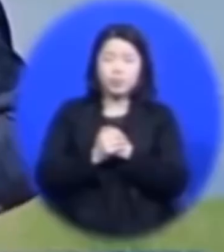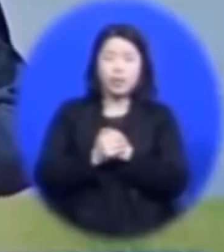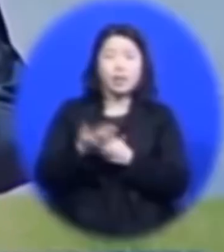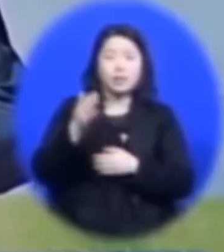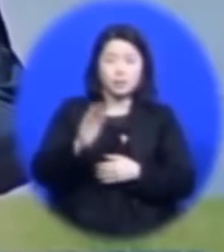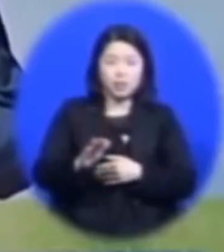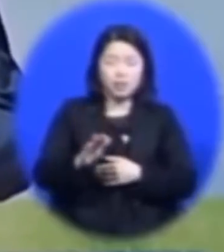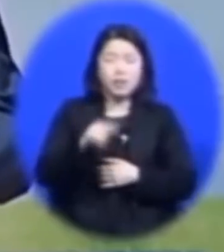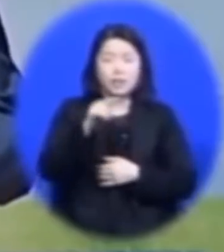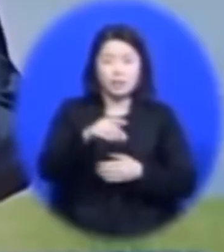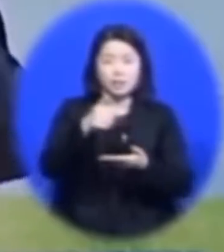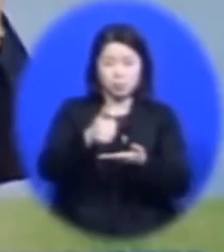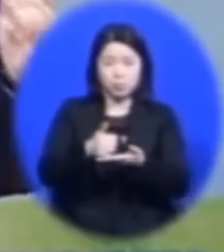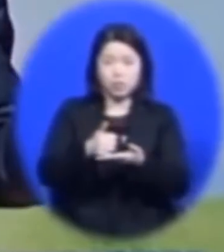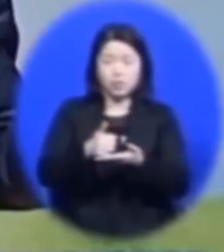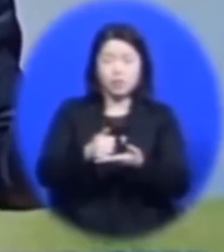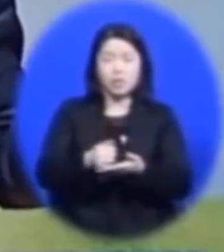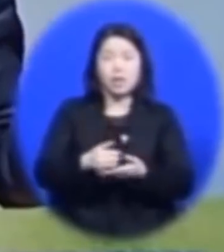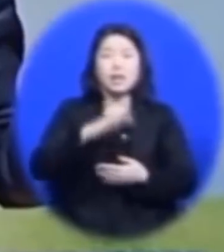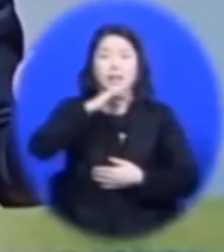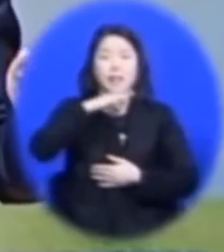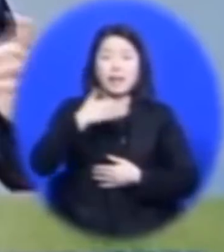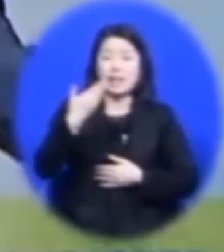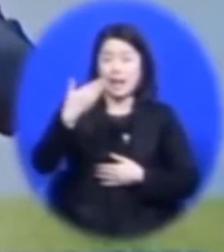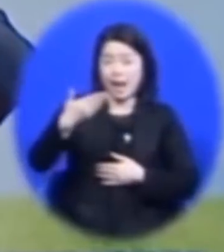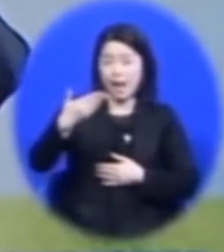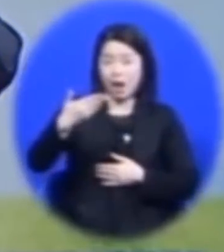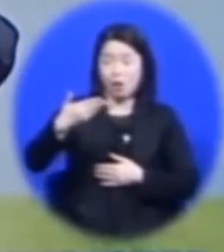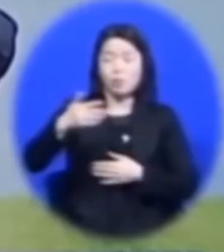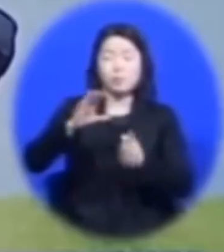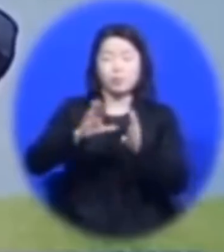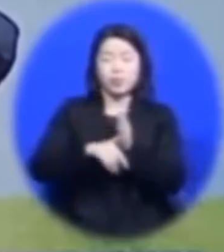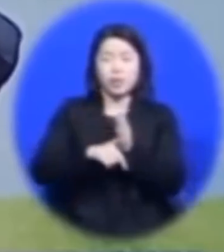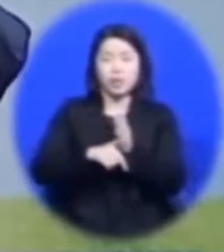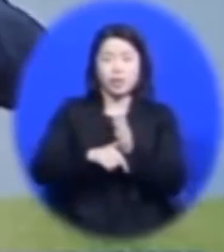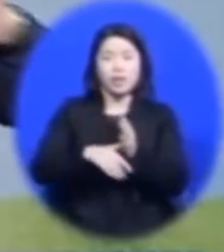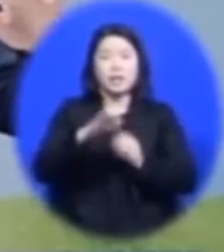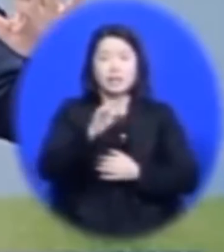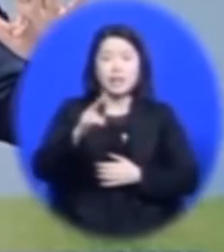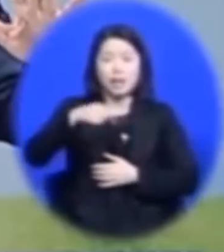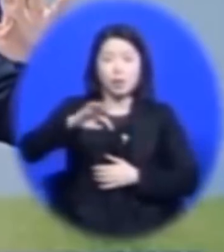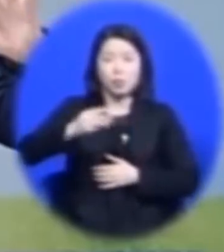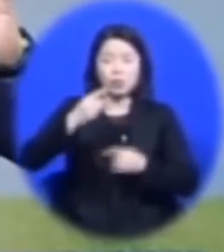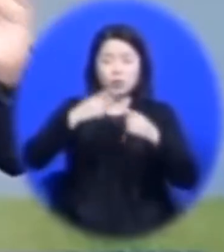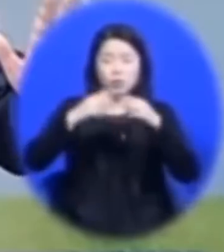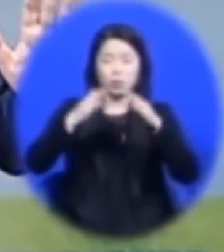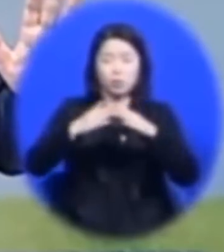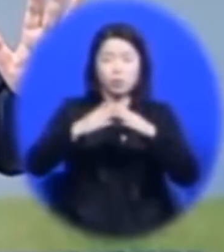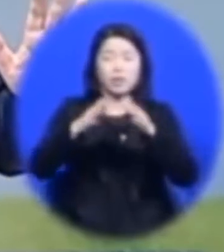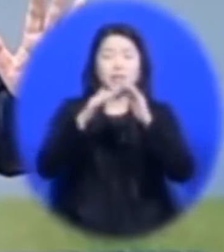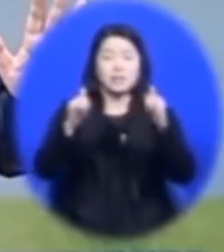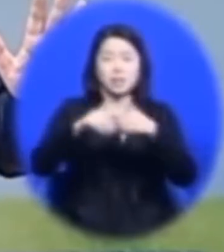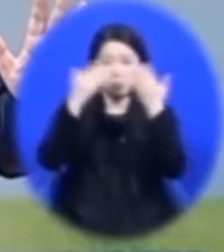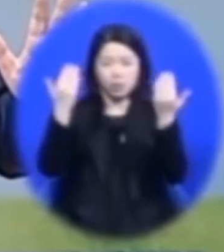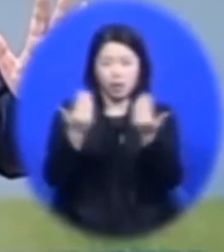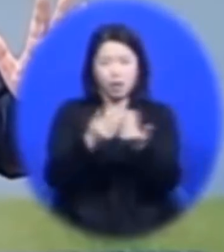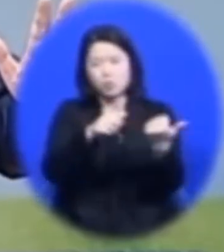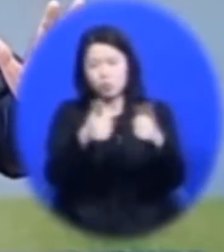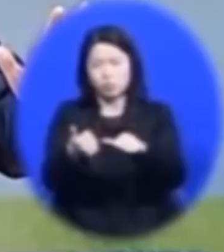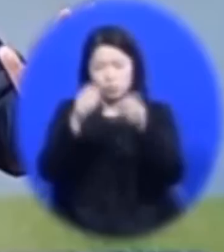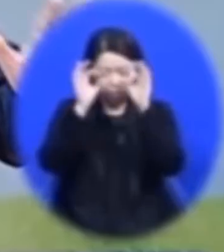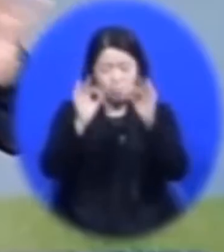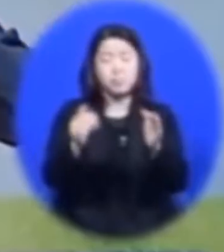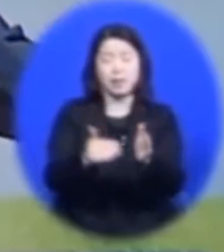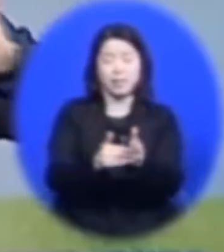근데 2분이 9살 때 야 울 교회 교인들이 다 순교하는 것을 보았다는 거예요